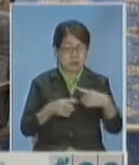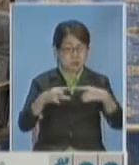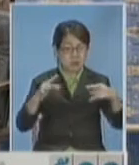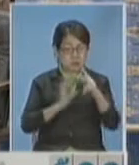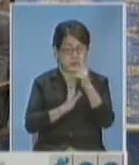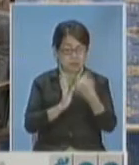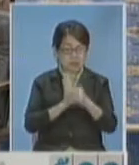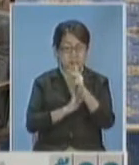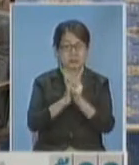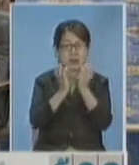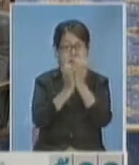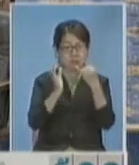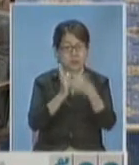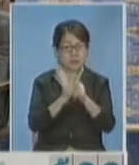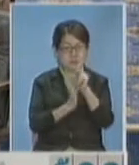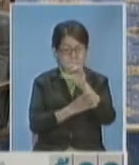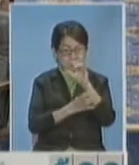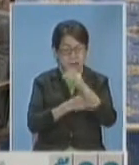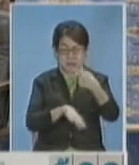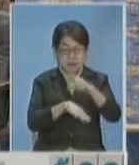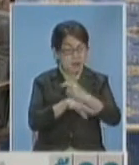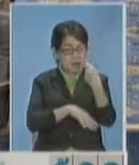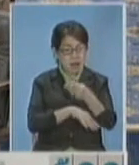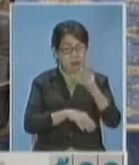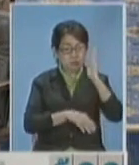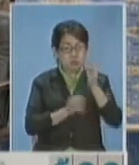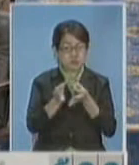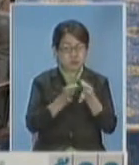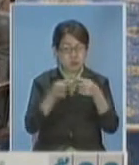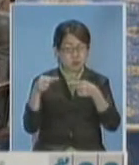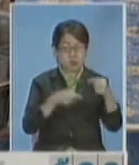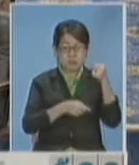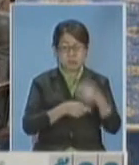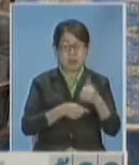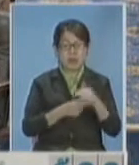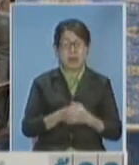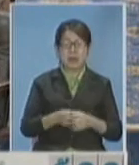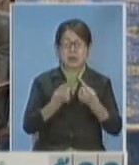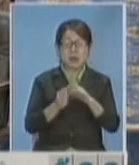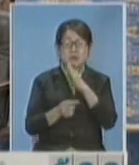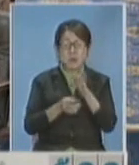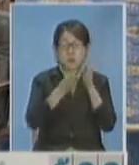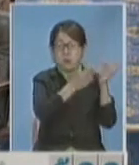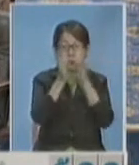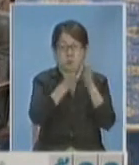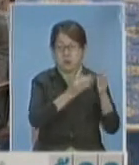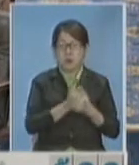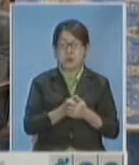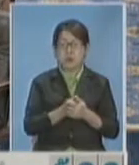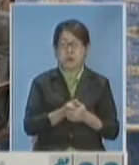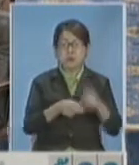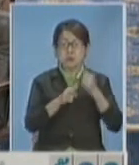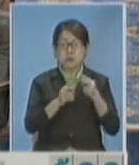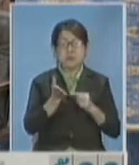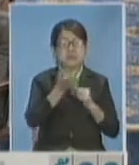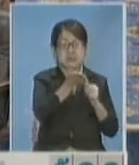ฐธรรมนูญแล้วก็ขัดต่อข้อบังคับเนี่ยท่านประธานไม่สามารถอนุญาตได้ครับถ้าเป็นเรื่องทำนองที่มีการกล่าวหาโดยที่ไม่มีการถอดถ